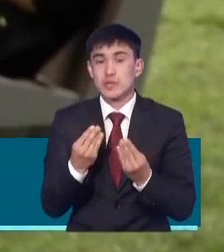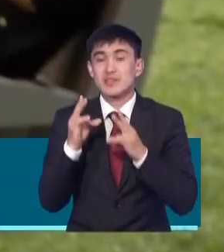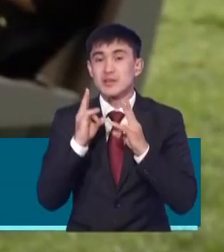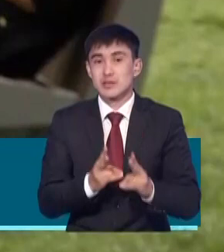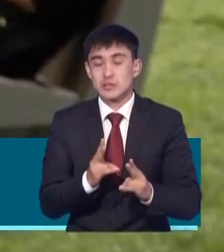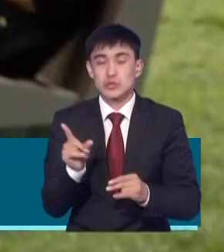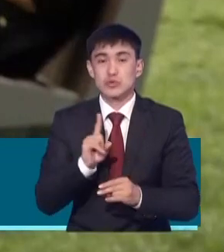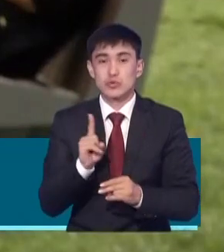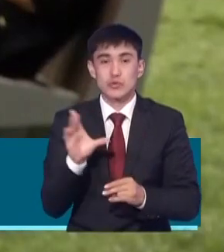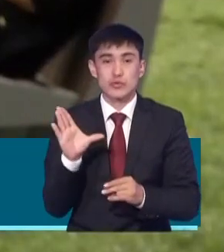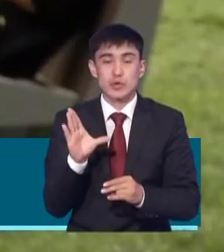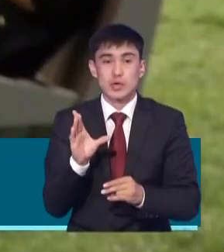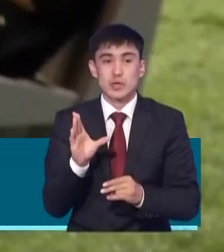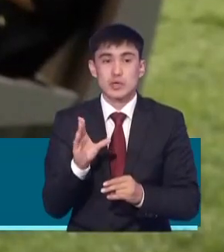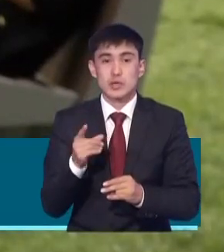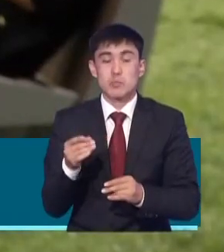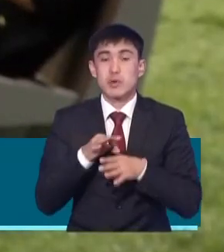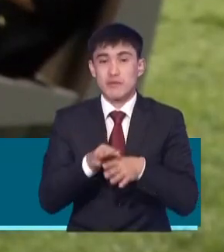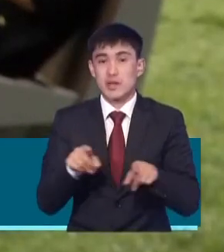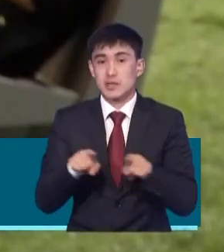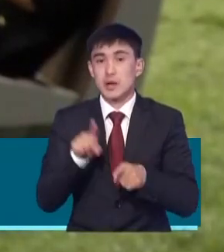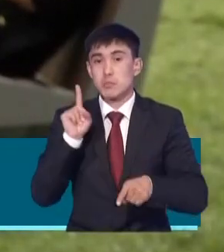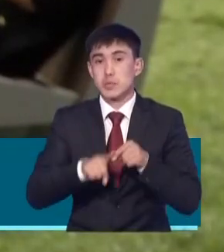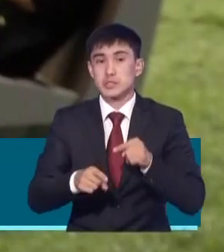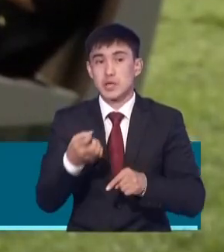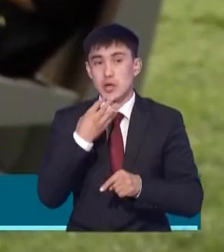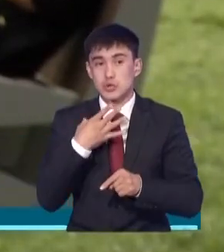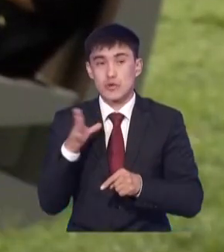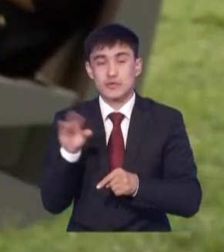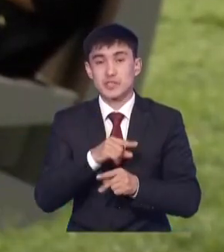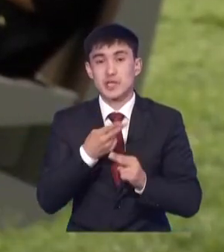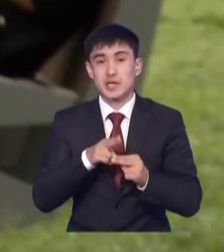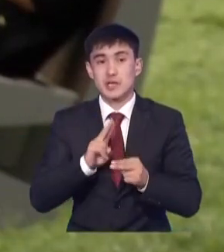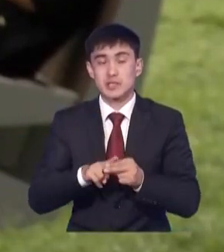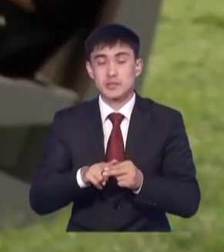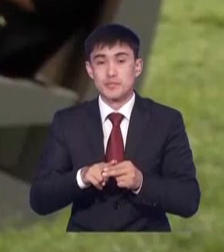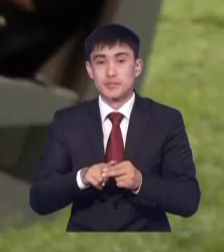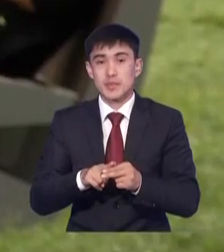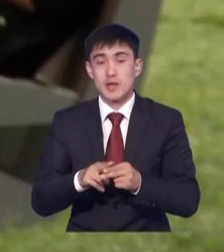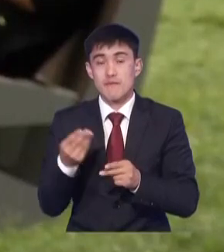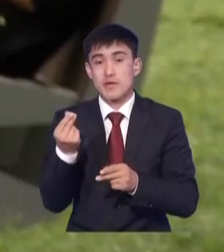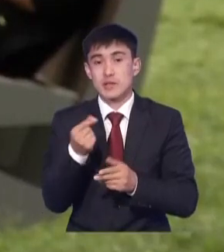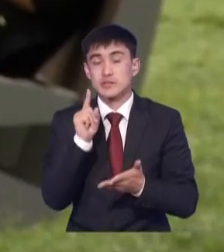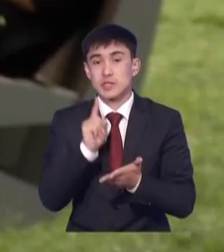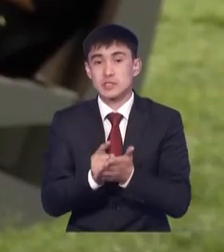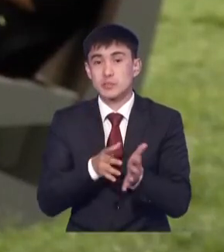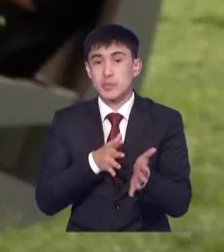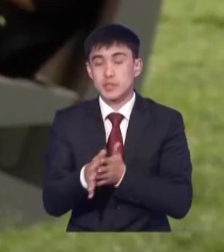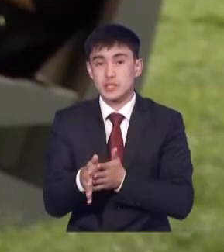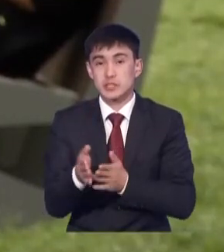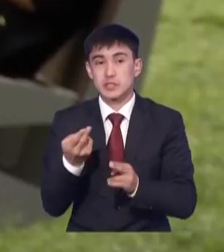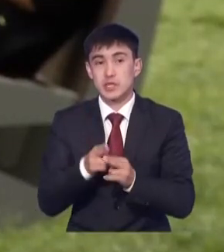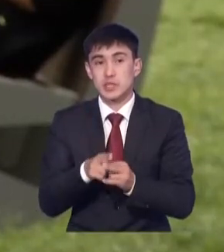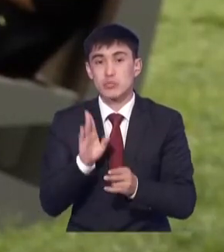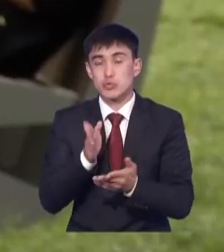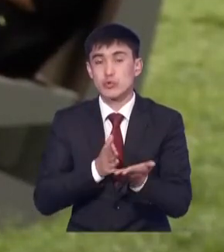трагично все, и вот что мы провели так быстро, хорошо, и все вот эти... что финансы должны были потрачены на этот,